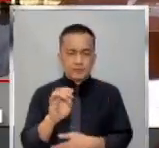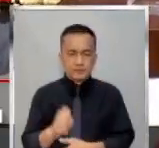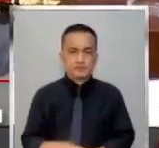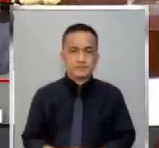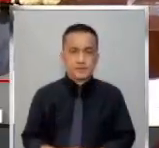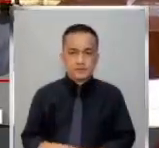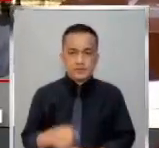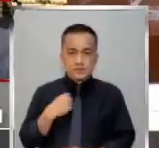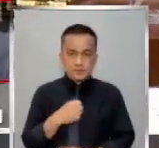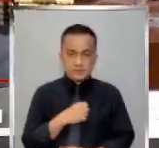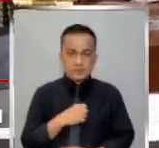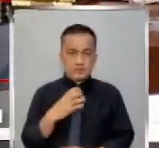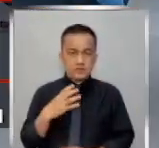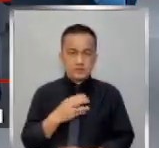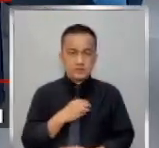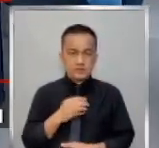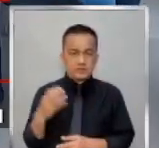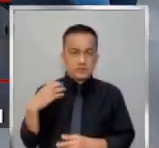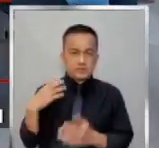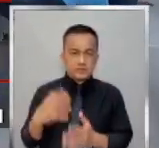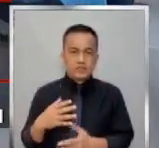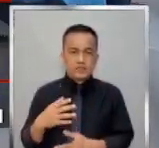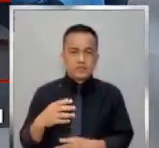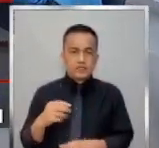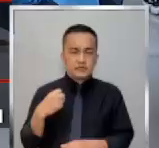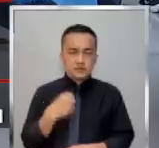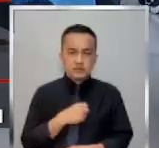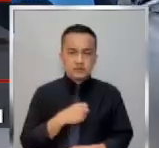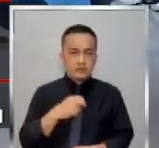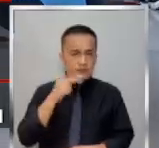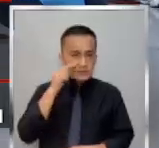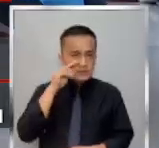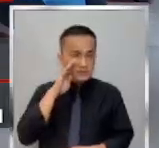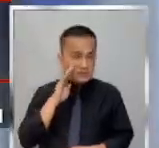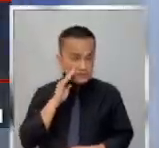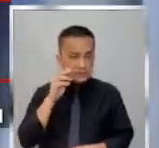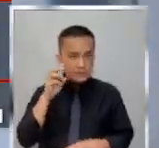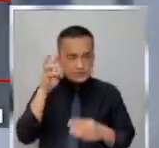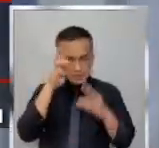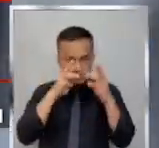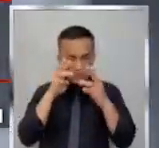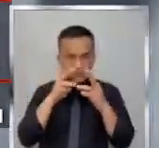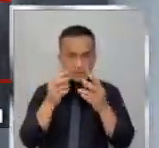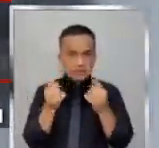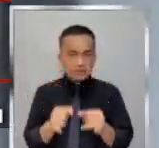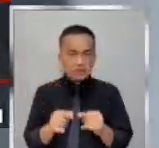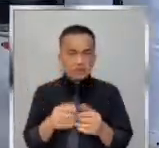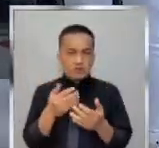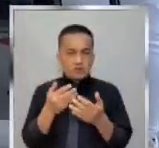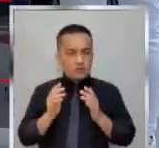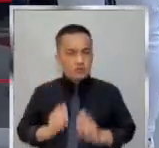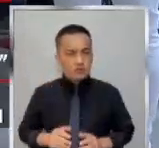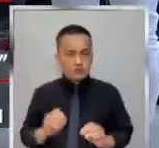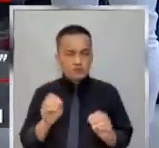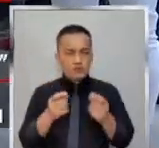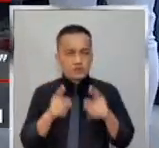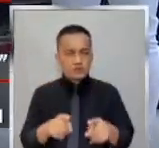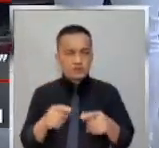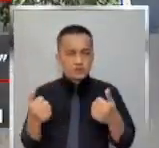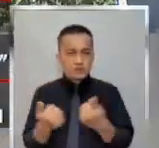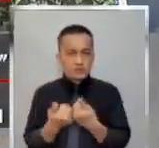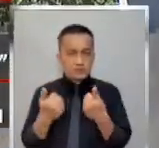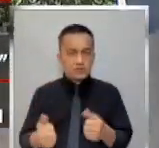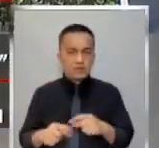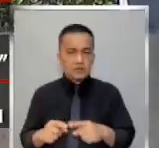on Tourism Chair, Senator Nancy Binay, na bahala sa insidente. Buti na lang daw walang nangyaring aksidente, pero nakakatakot daw